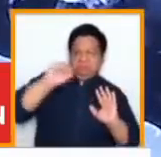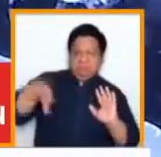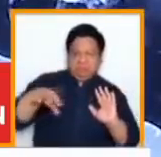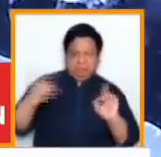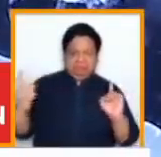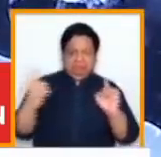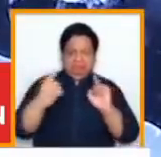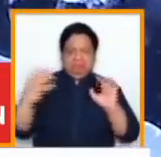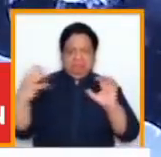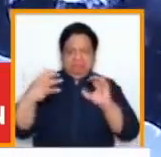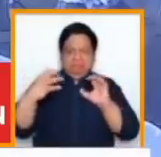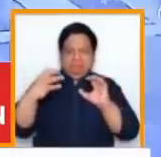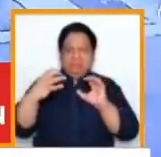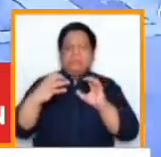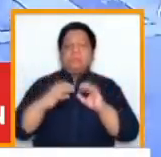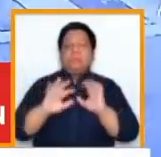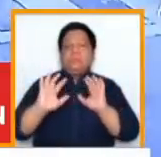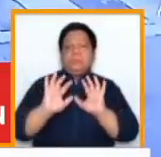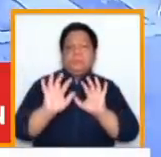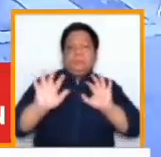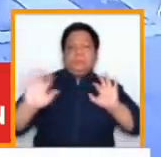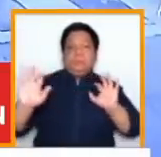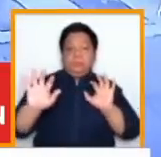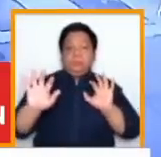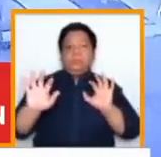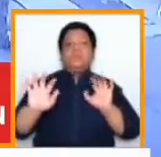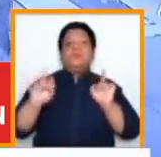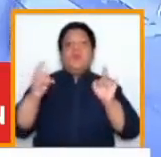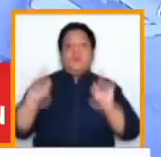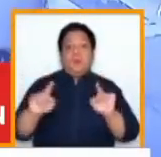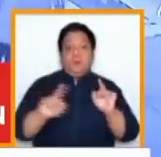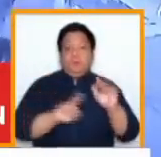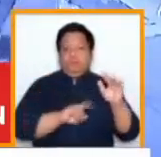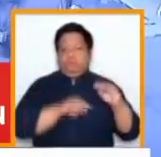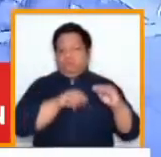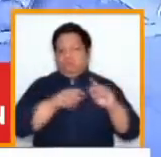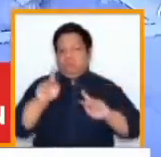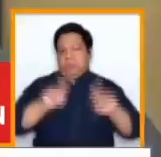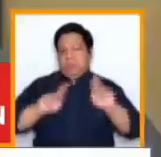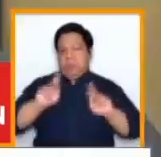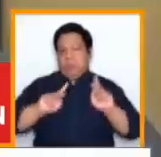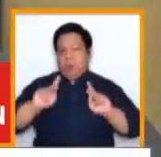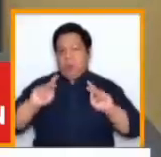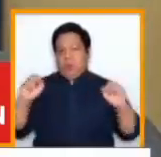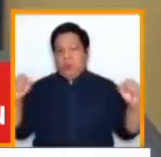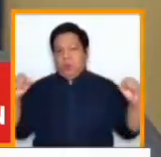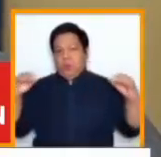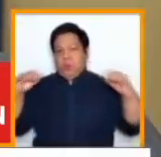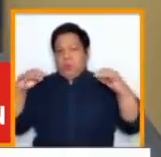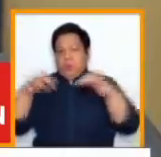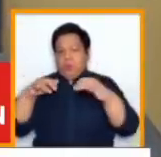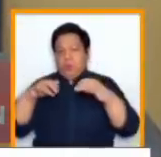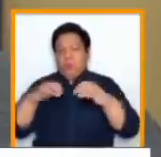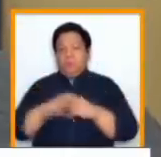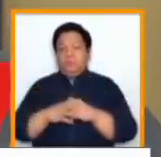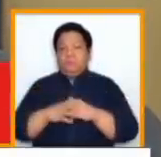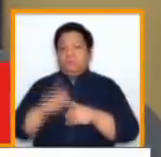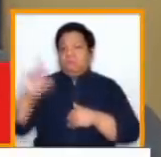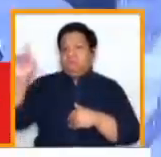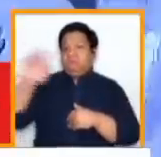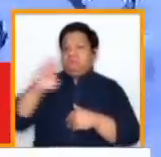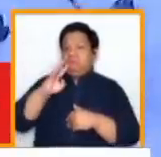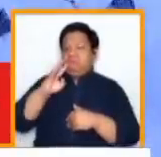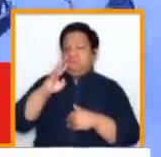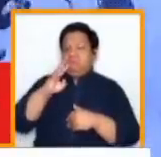lumayo. Dito na naglabasa ng mga residenteng nooy nasa isang lamay. Nakarinig na lang po kami ng putok. Kasi